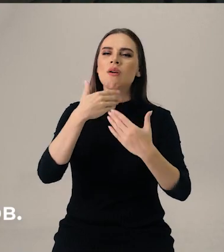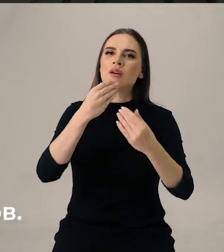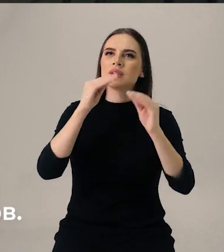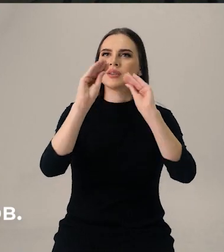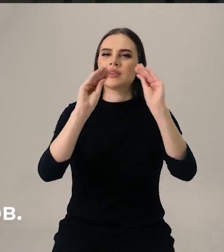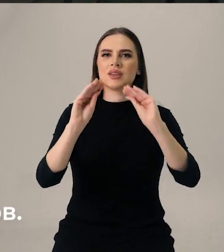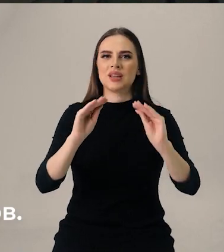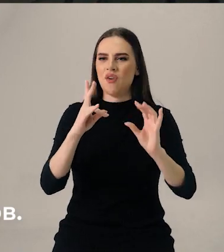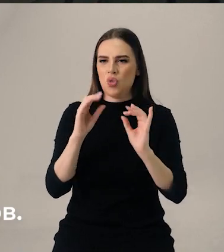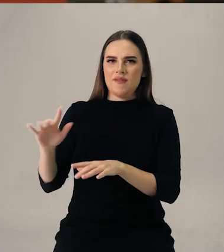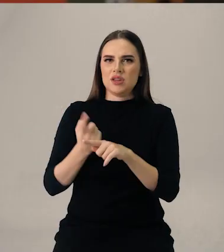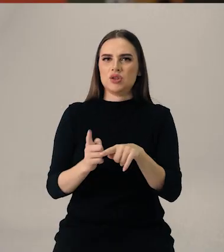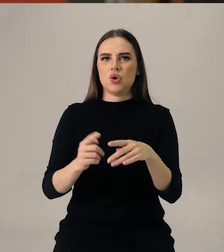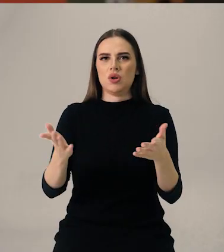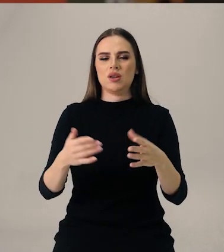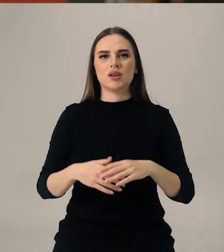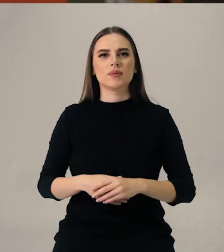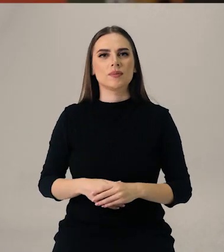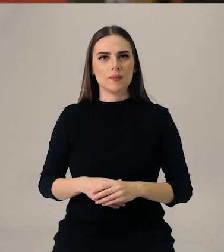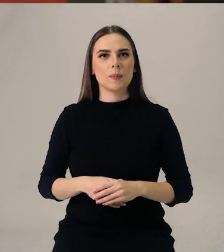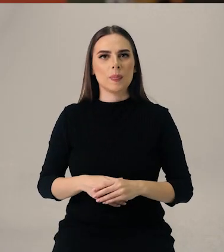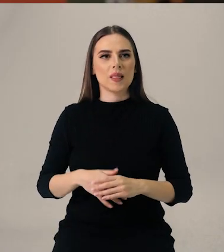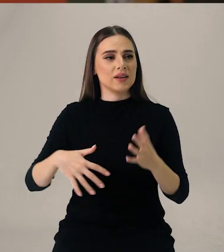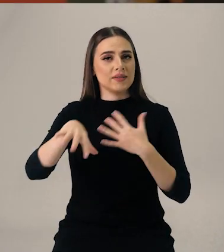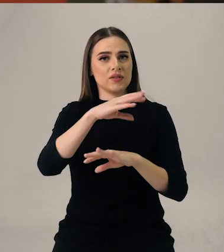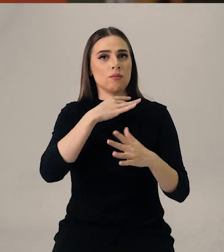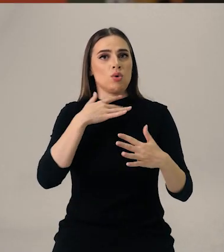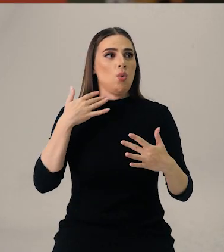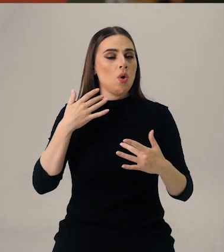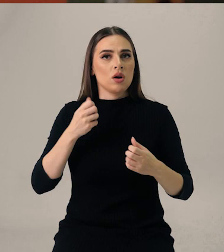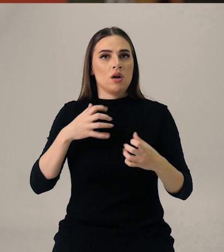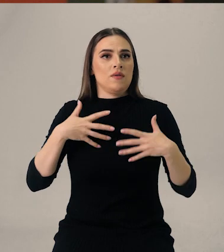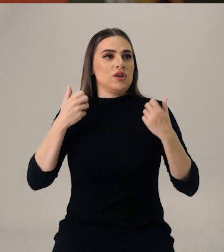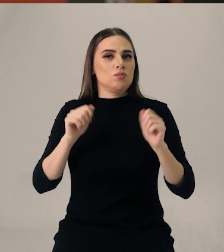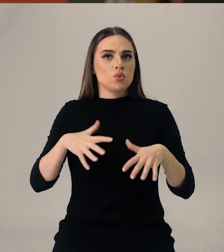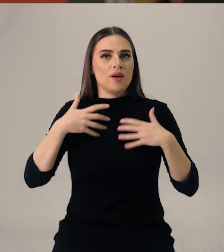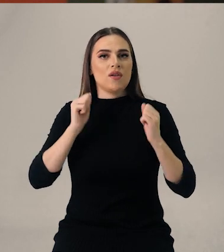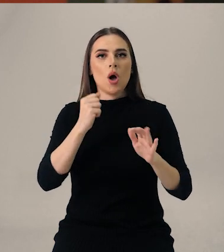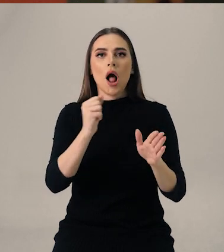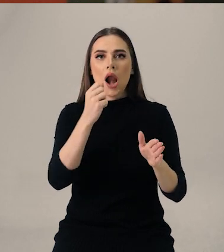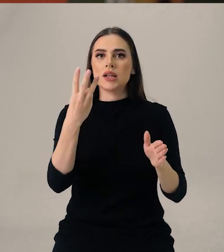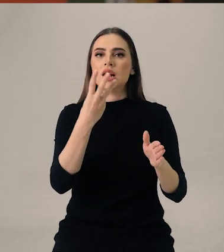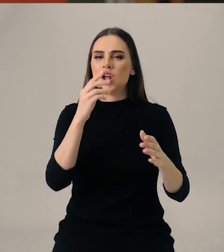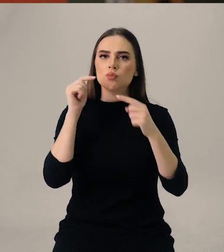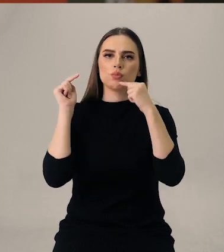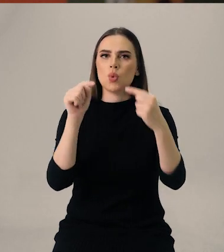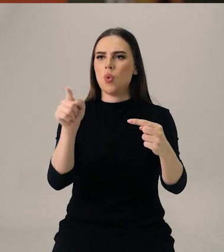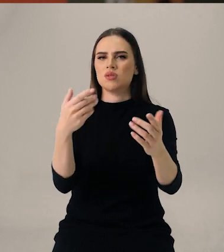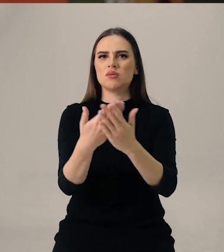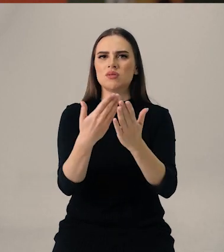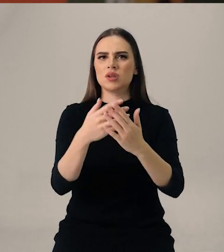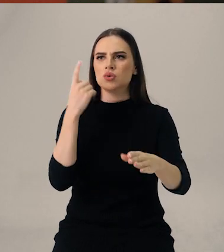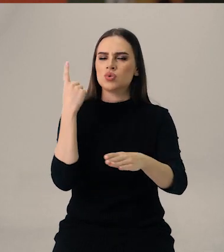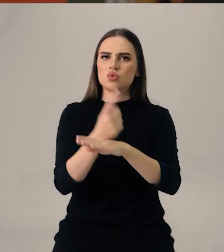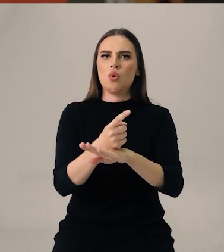только жажда обличения пороков. К негодованию присоединился и император Александр III. Он выступил против демонстрации картины